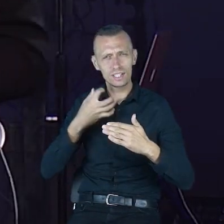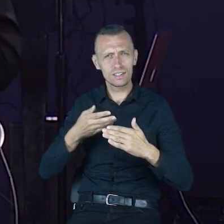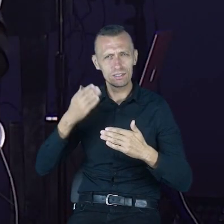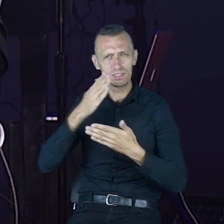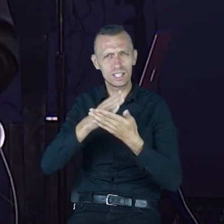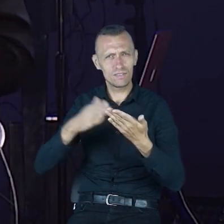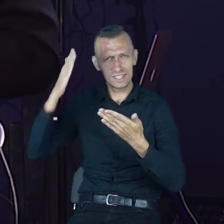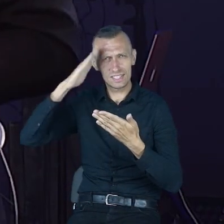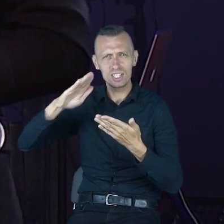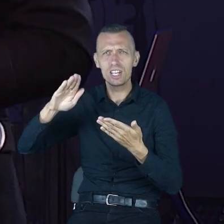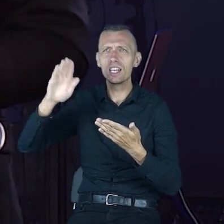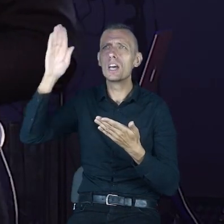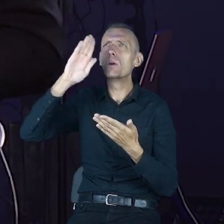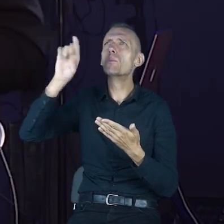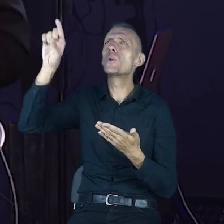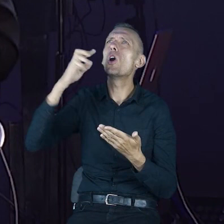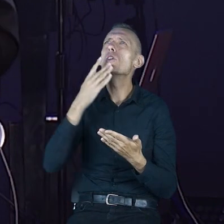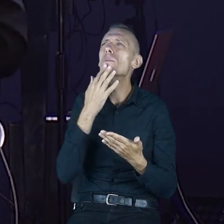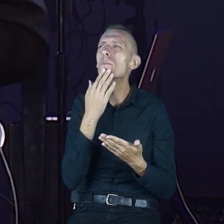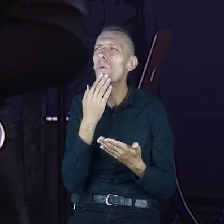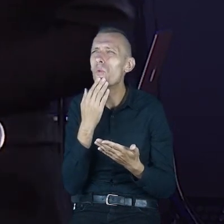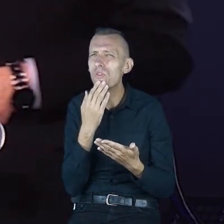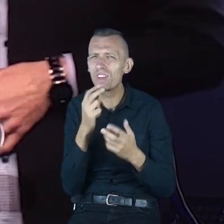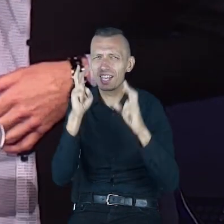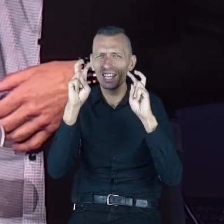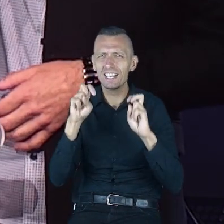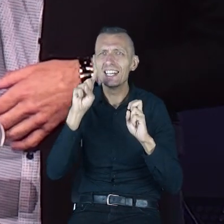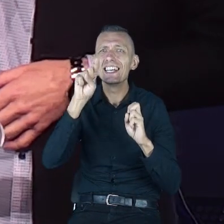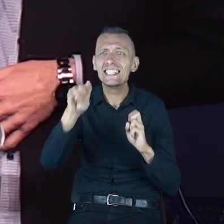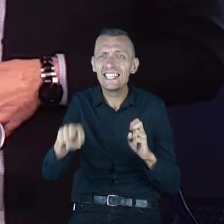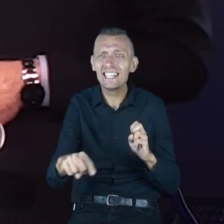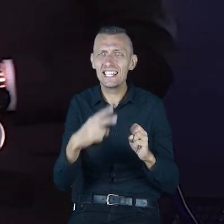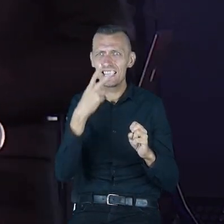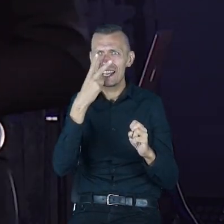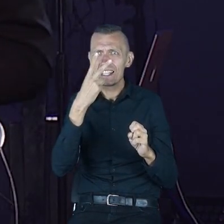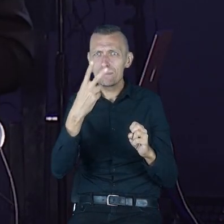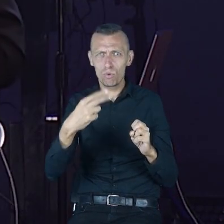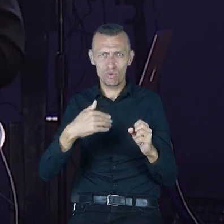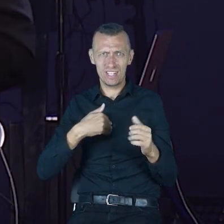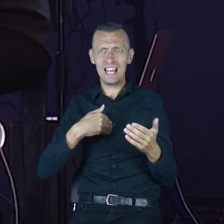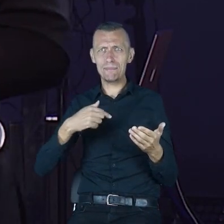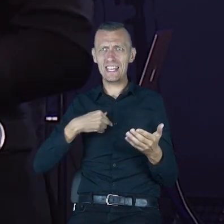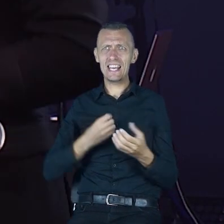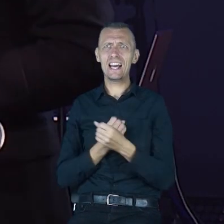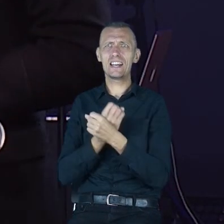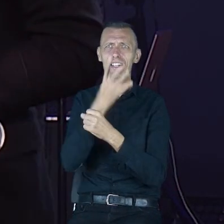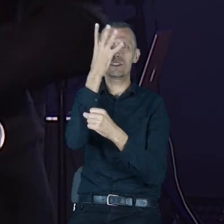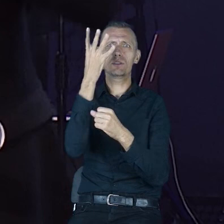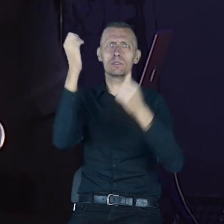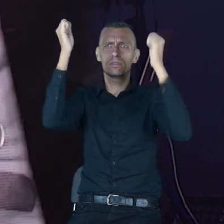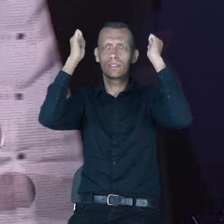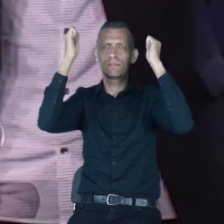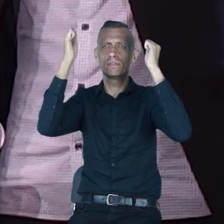Bóg mówi, spójrz na mnie. Jestem źródłem nieograniczonej mocy i mądrości. Bóg mówi,